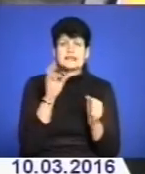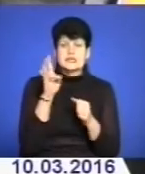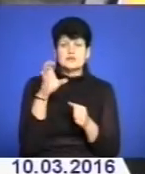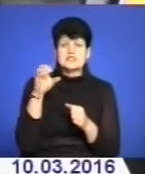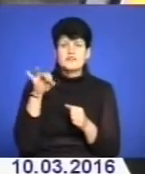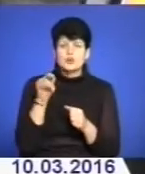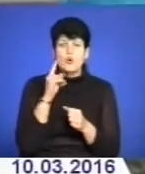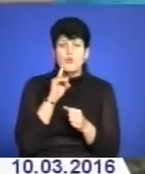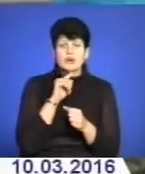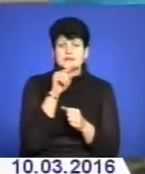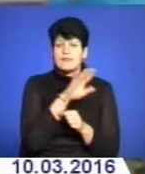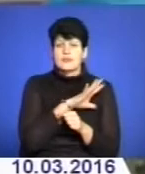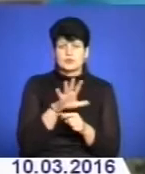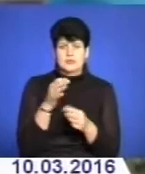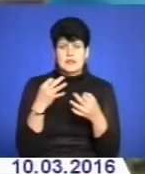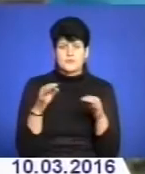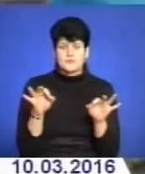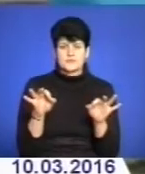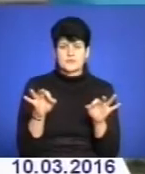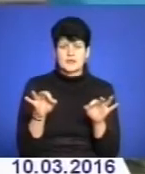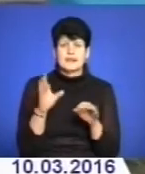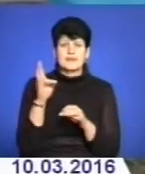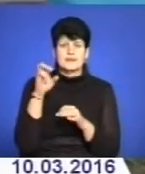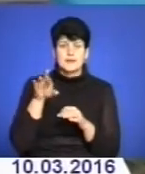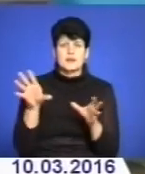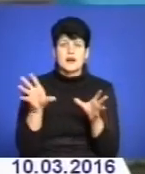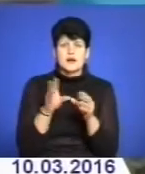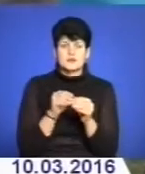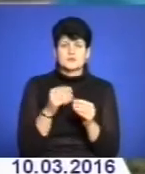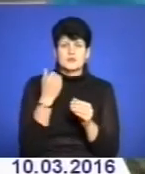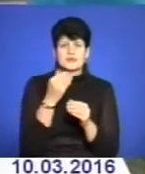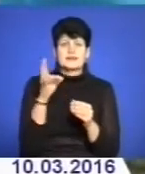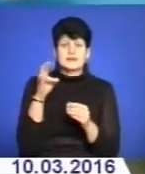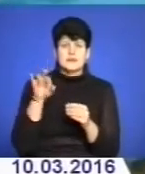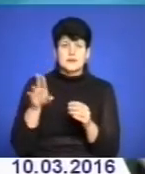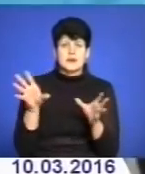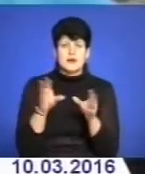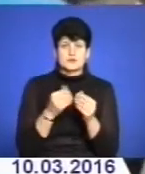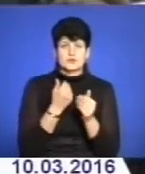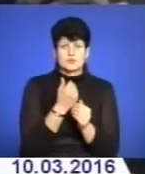вона не буде на волі. Надія, ми разом з тобою! Надія, ми разом з тобою!